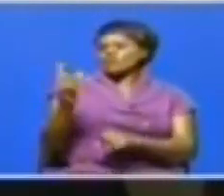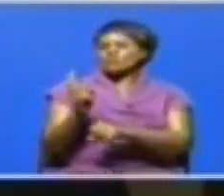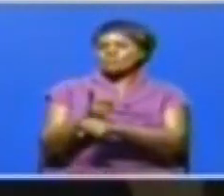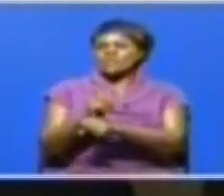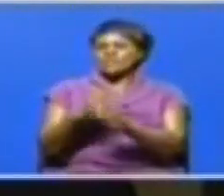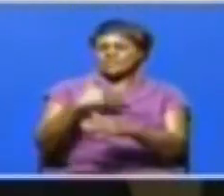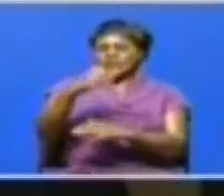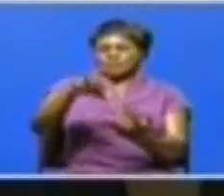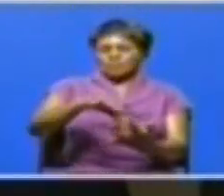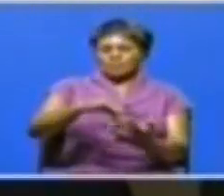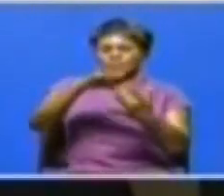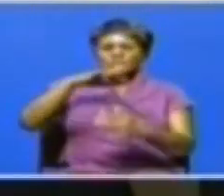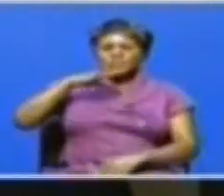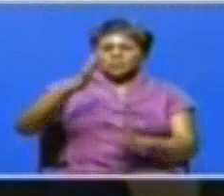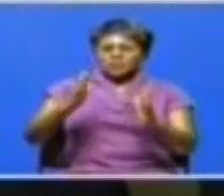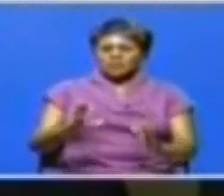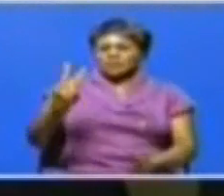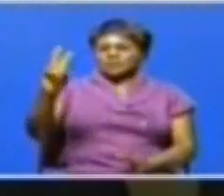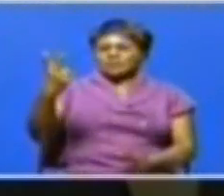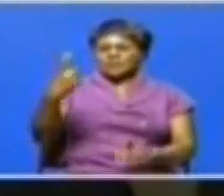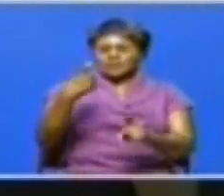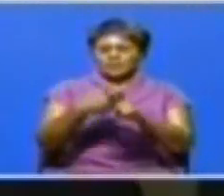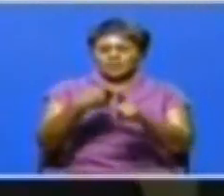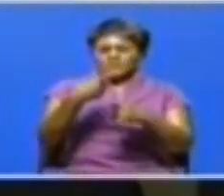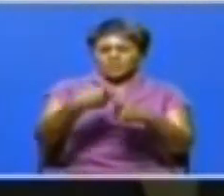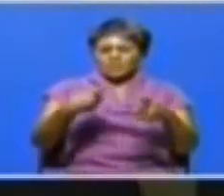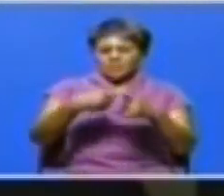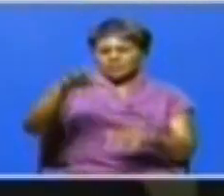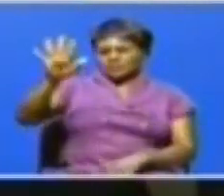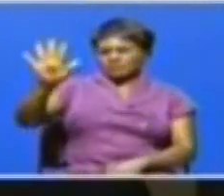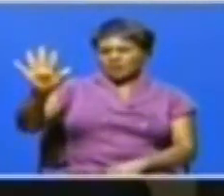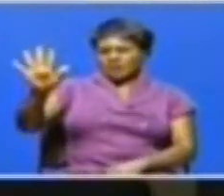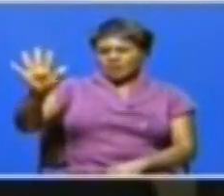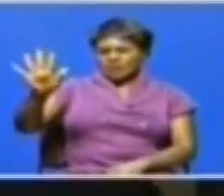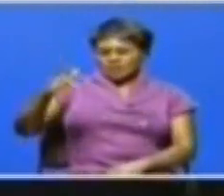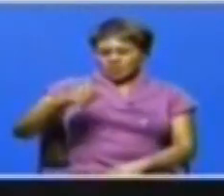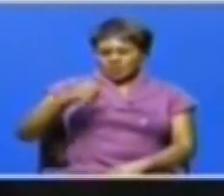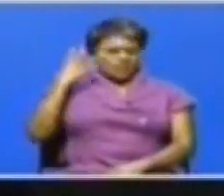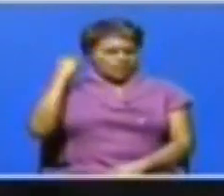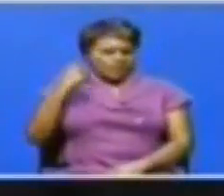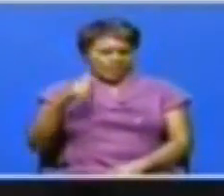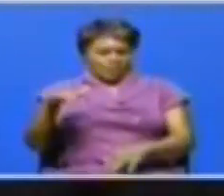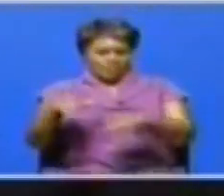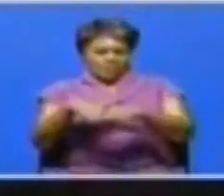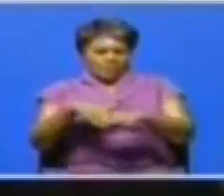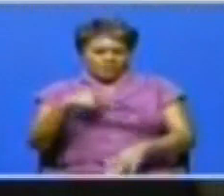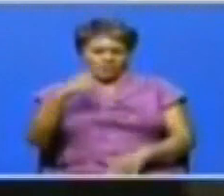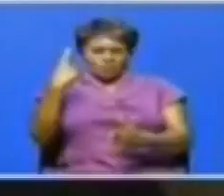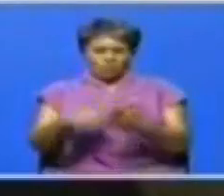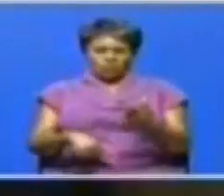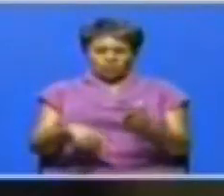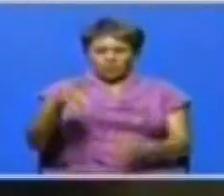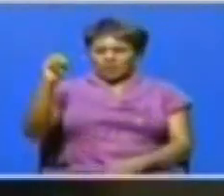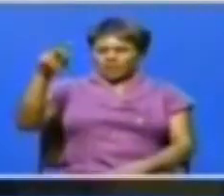baada ya kuchaguliwa kuwa spika kwa muhula mwingine wa miaka mitano. Na hivi sasa labda tunipate hisia kutoka kwa baadhi ya wabunge, na hivi sasa anajiunga na